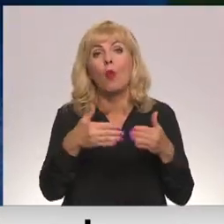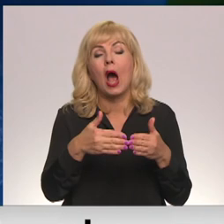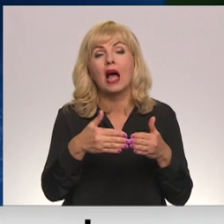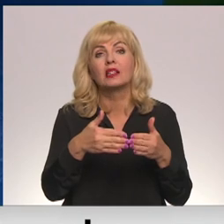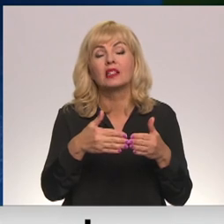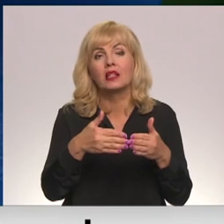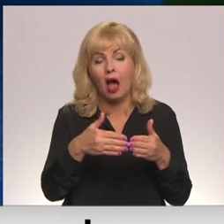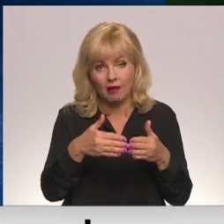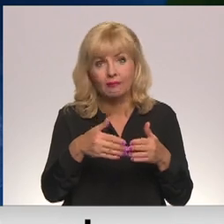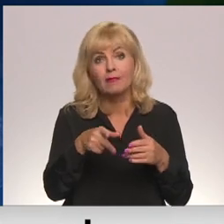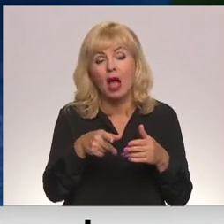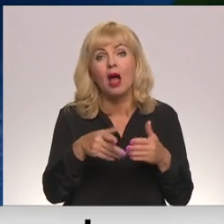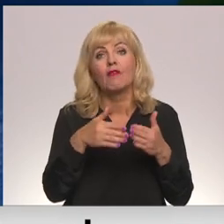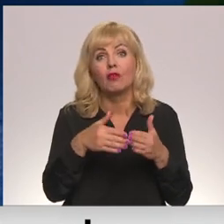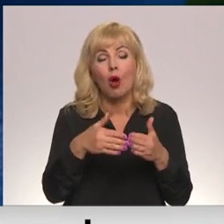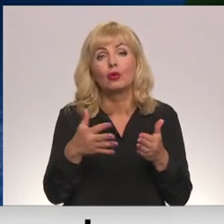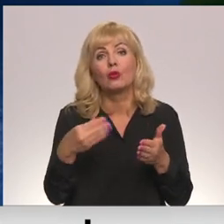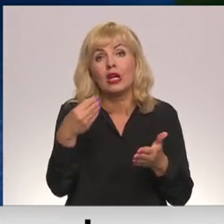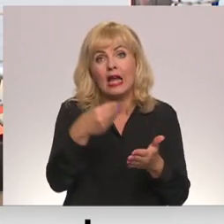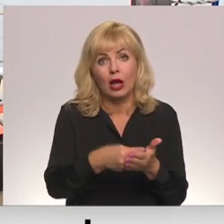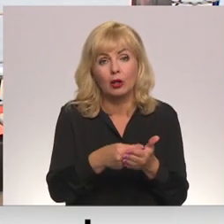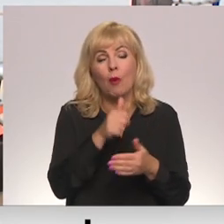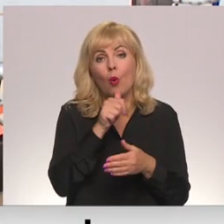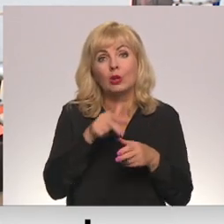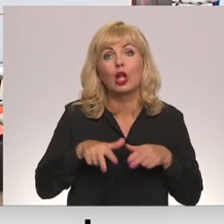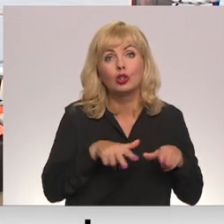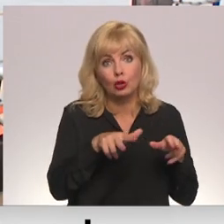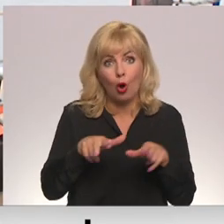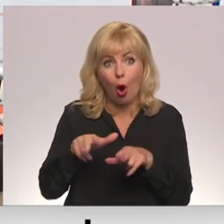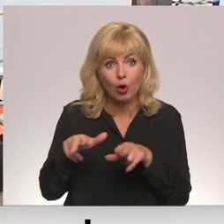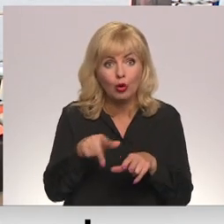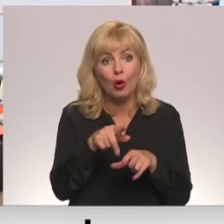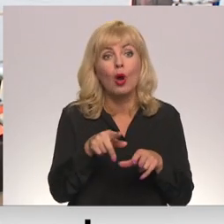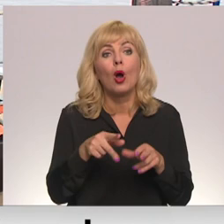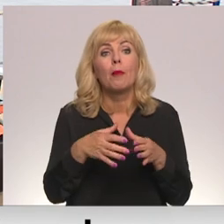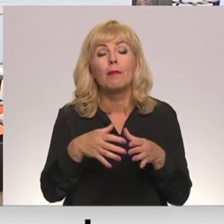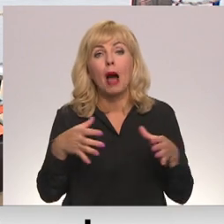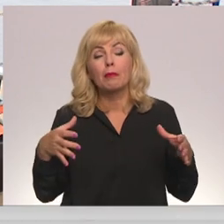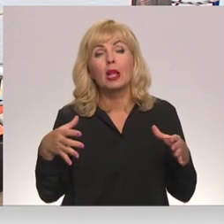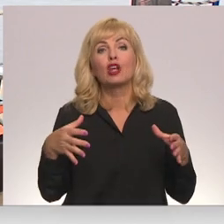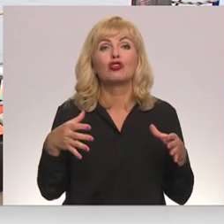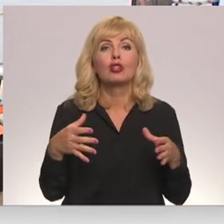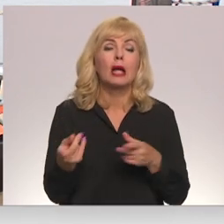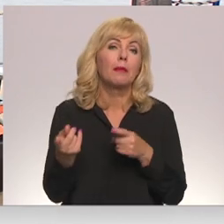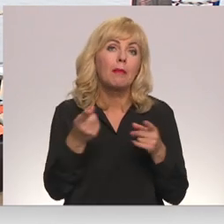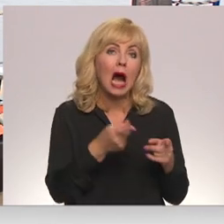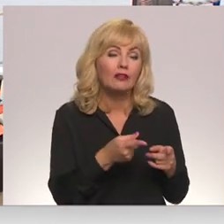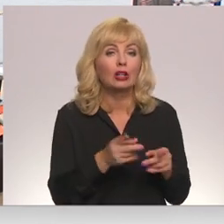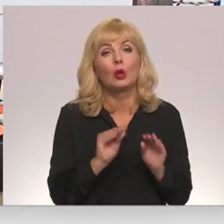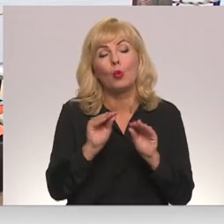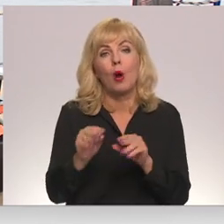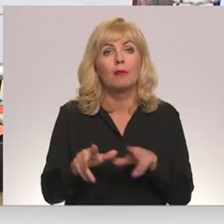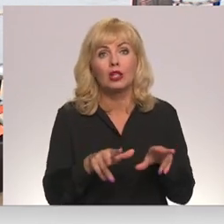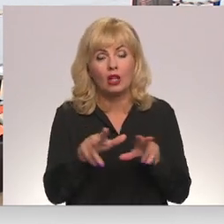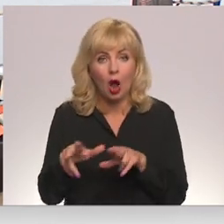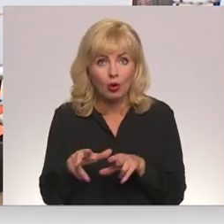iegādājusies unikālu viedo palīgu. Ūdens dronu. Mēs varam arī paplašināt šo mobilitāti, novietojot šo dronu, piemēram,